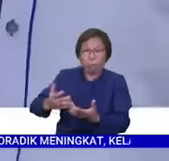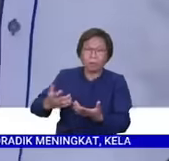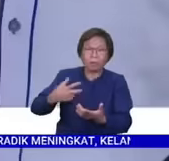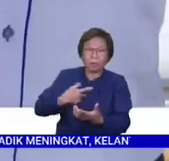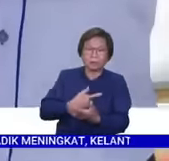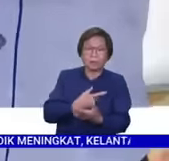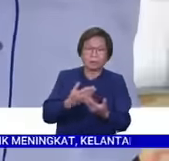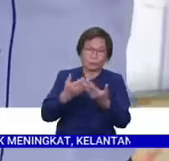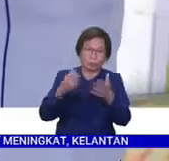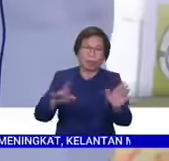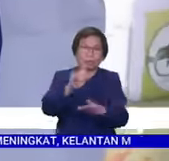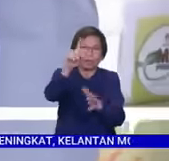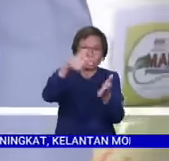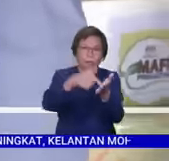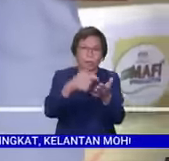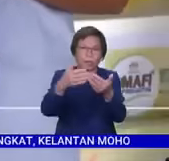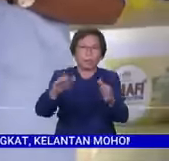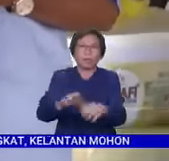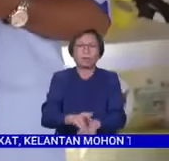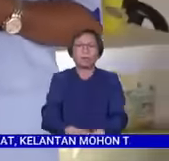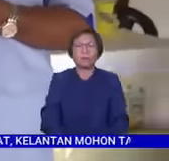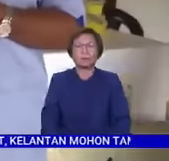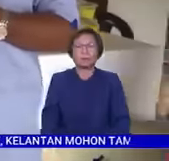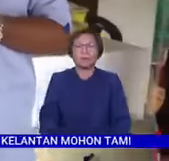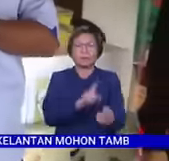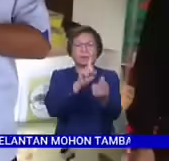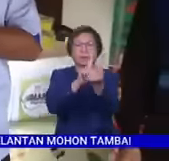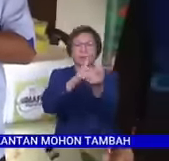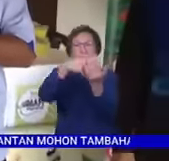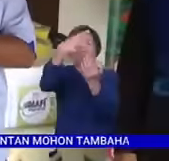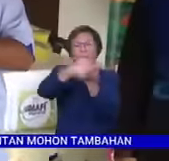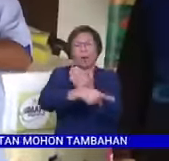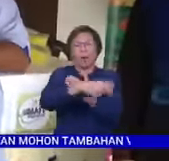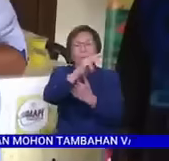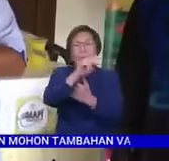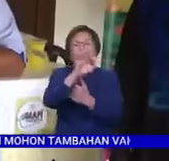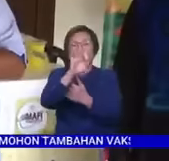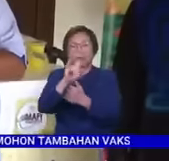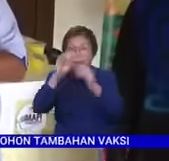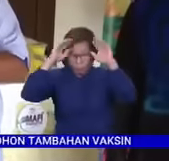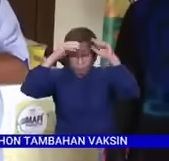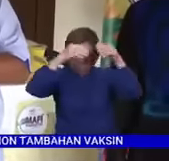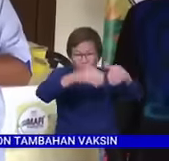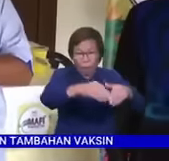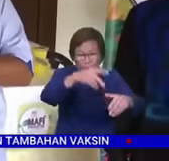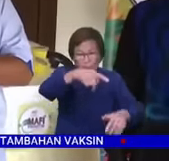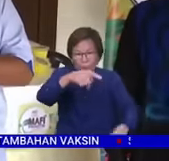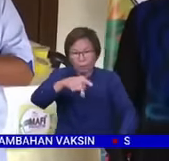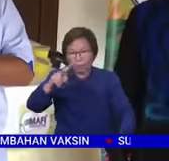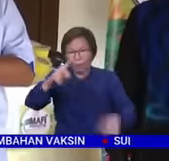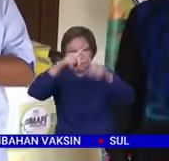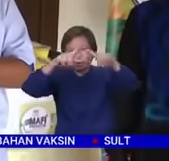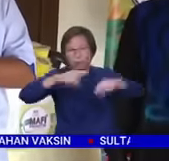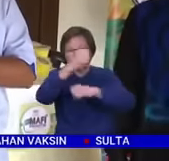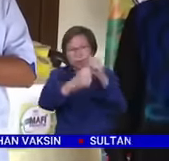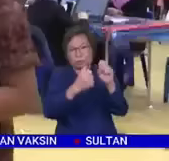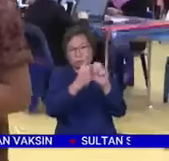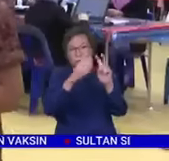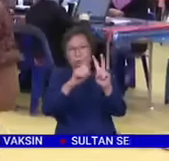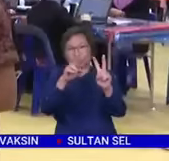pasti akan muka satu banyak ditemui pada program Afif lihatin tipe video One 2020